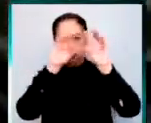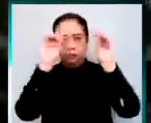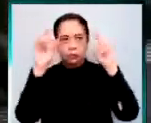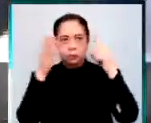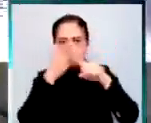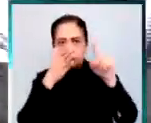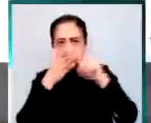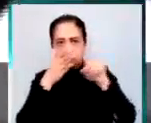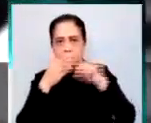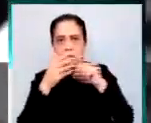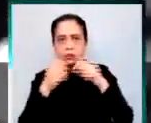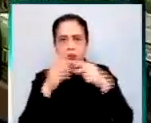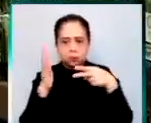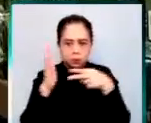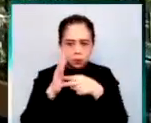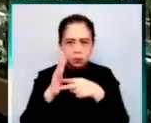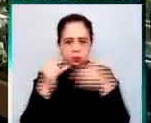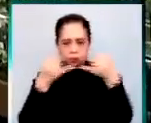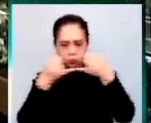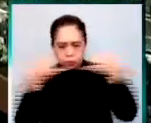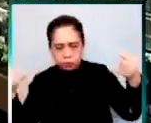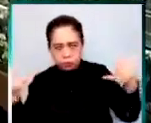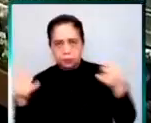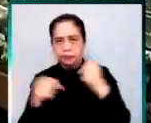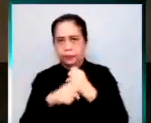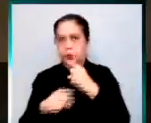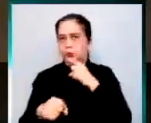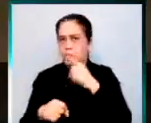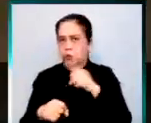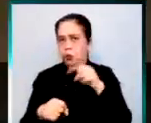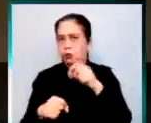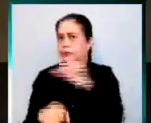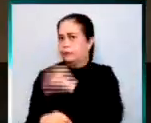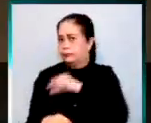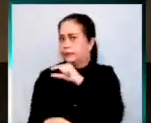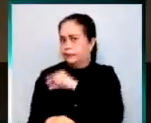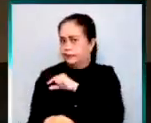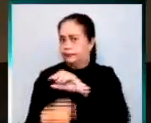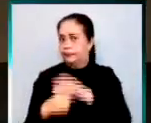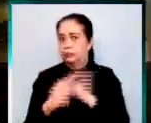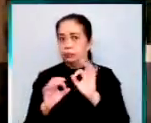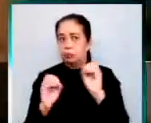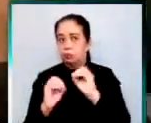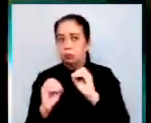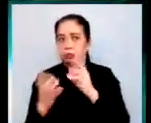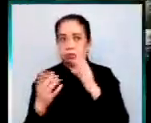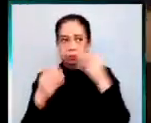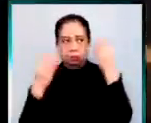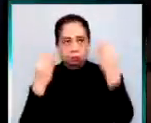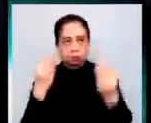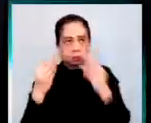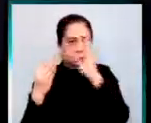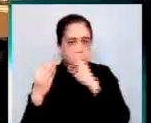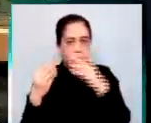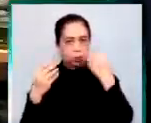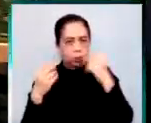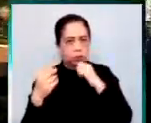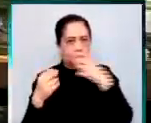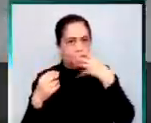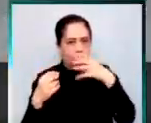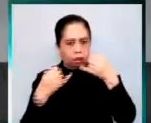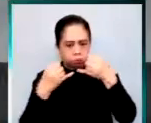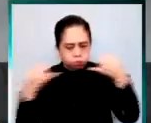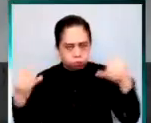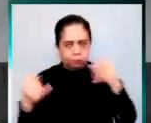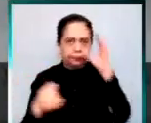mga plug at wiring. Tiniyak din nila ang kalidad nito kung walang kundido at hindi umiinit. Ang dapat hanapin